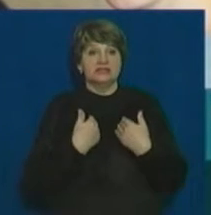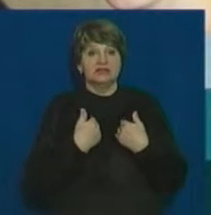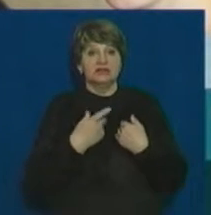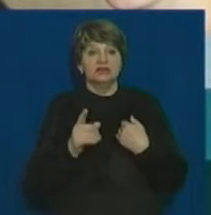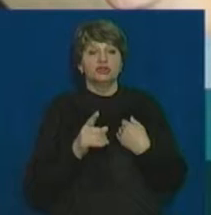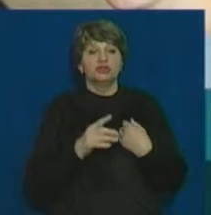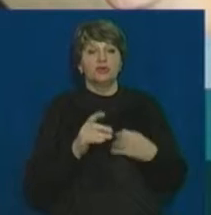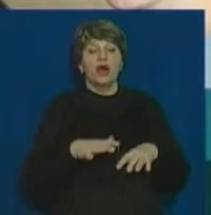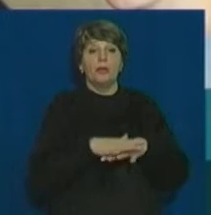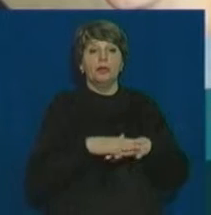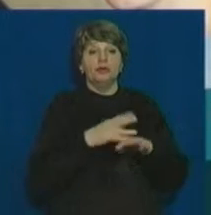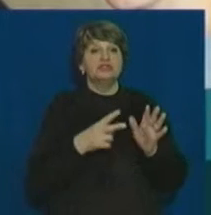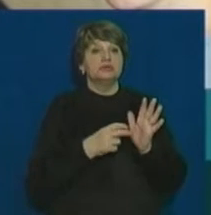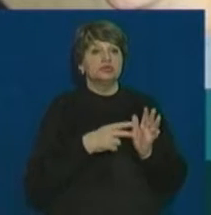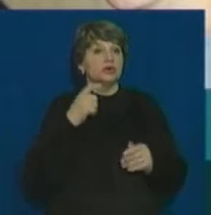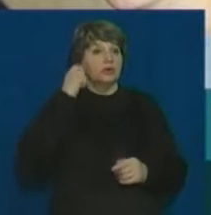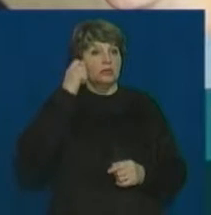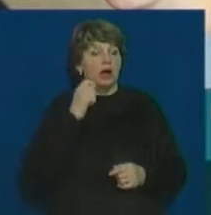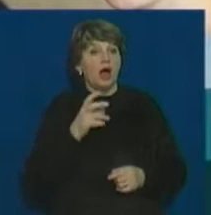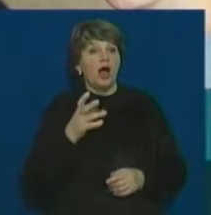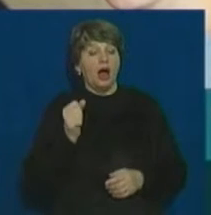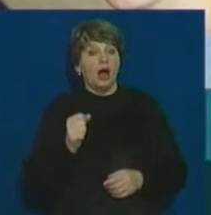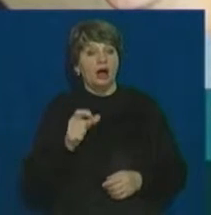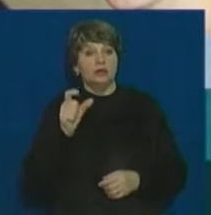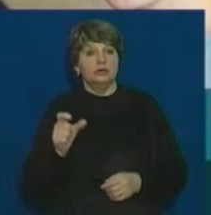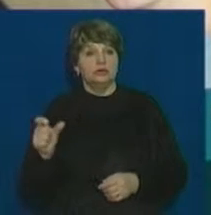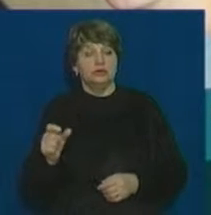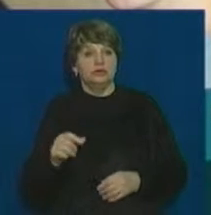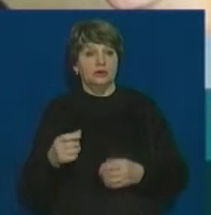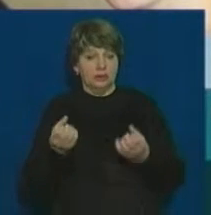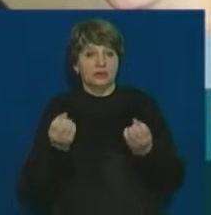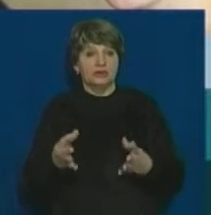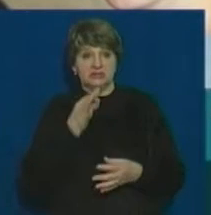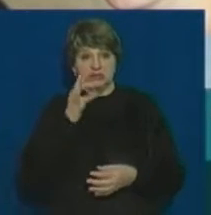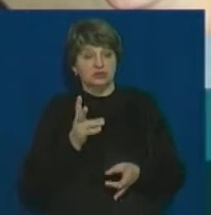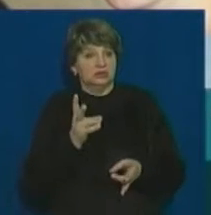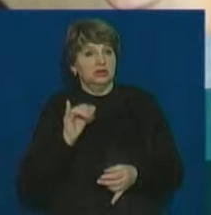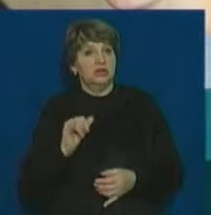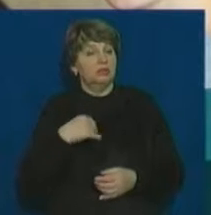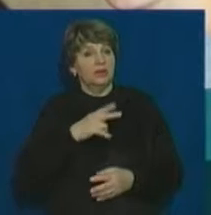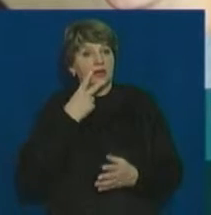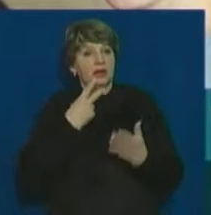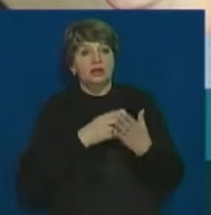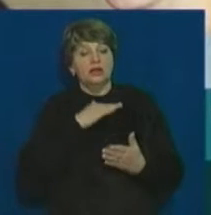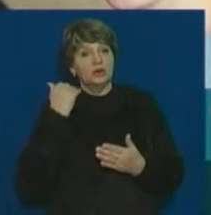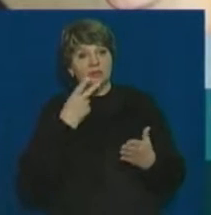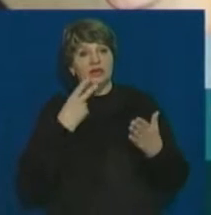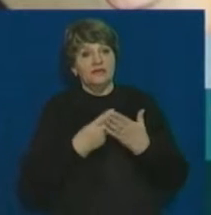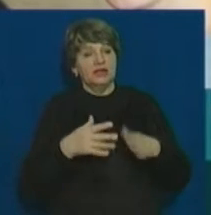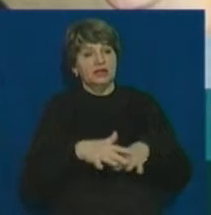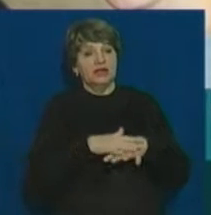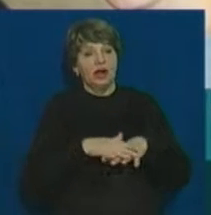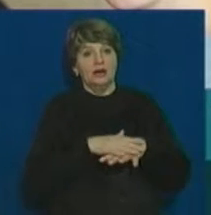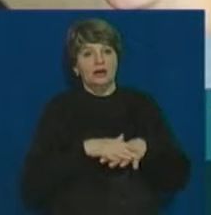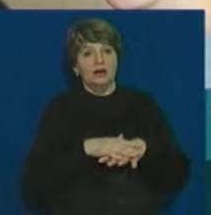площі 700-річчя. Так? Якщо громада скаже, ні, ми там не хочемо бачити будь-який ярмарок, то влада, ідучи